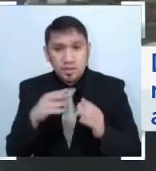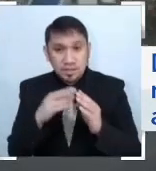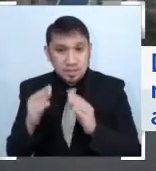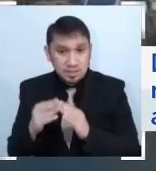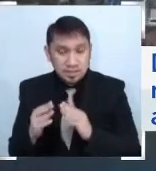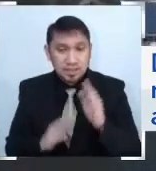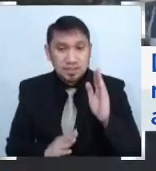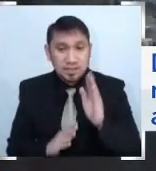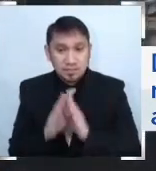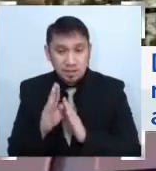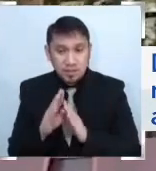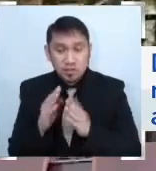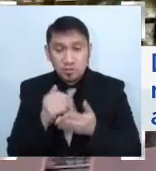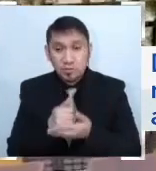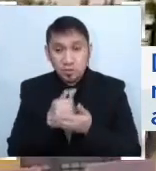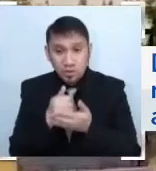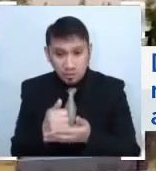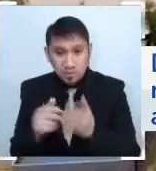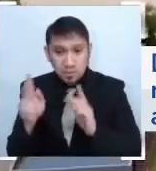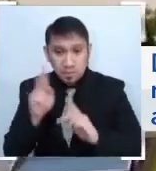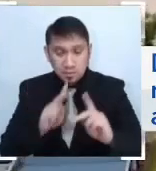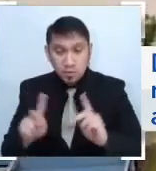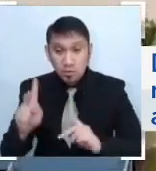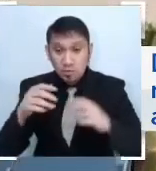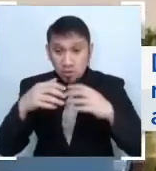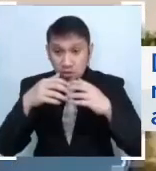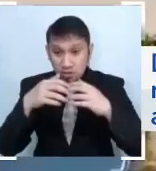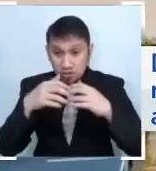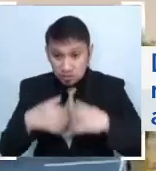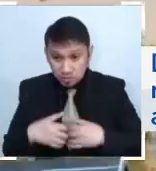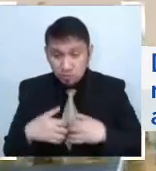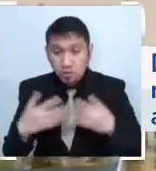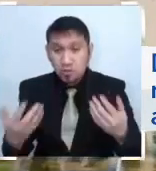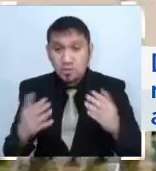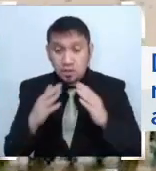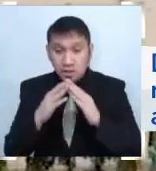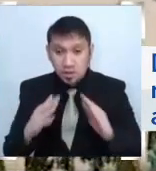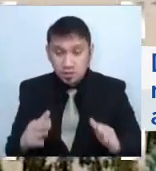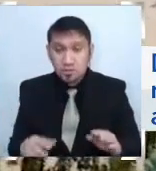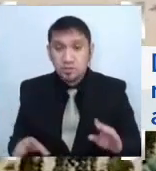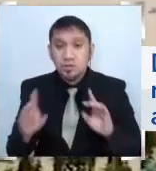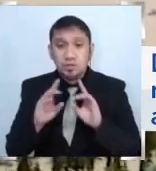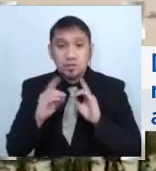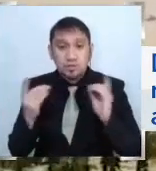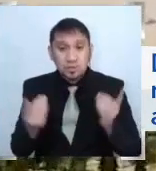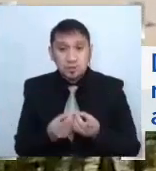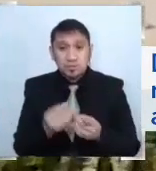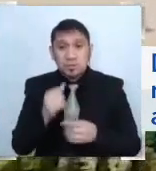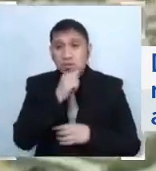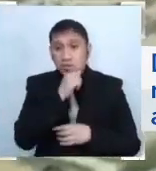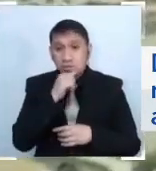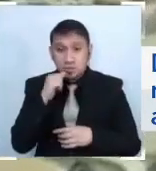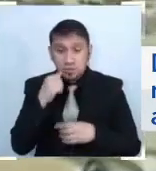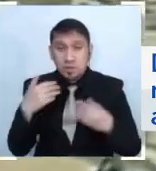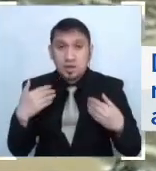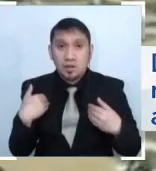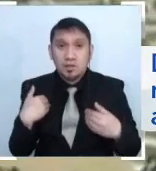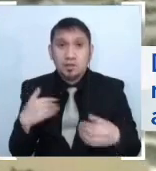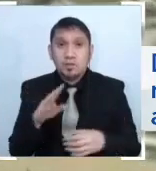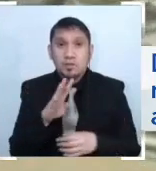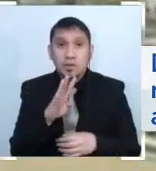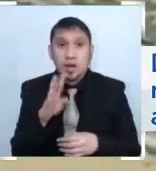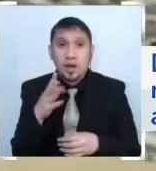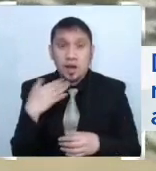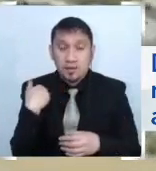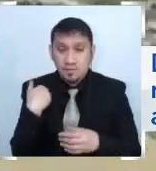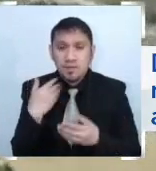nawalan o nasiraan ng bahay. Ang Department of Agriculture naglaan daw na mahigit 445 million pesos para tulungang makabangon